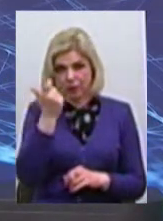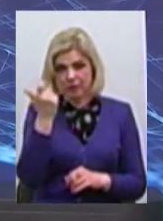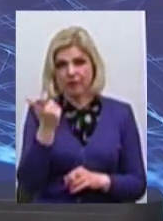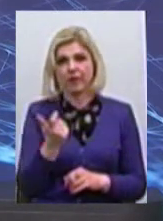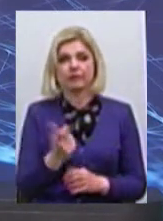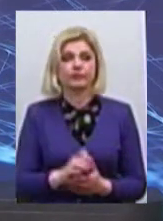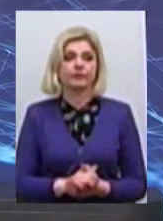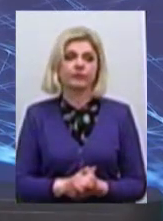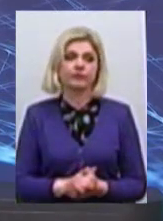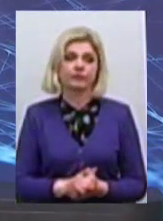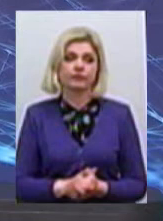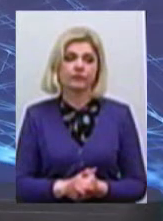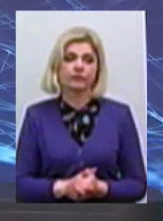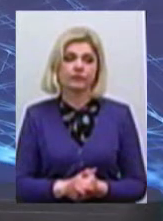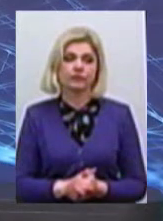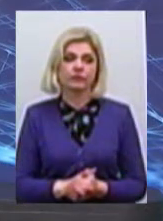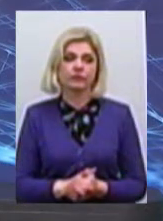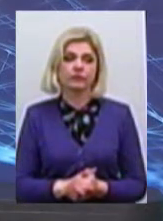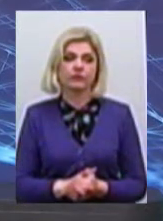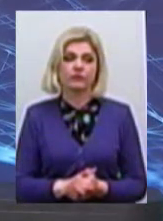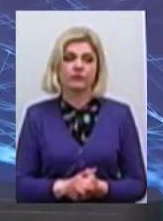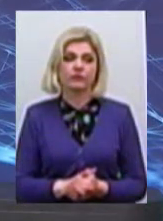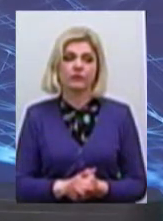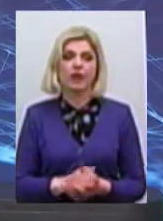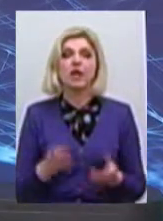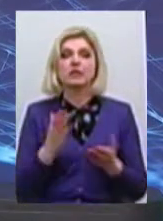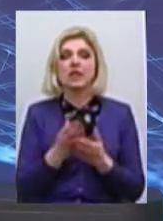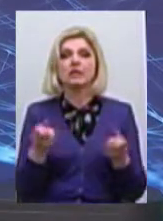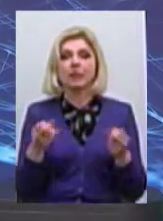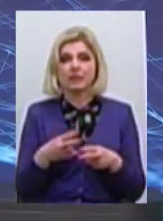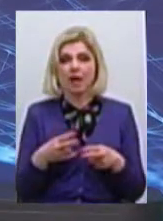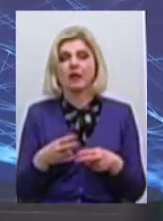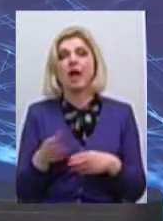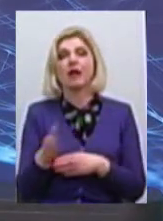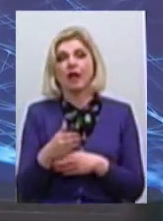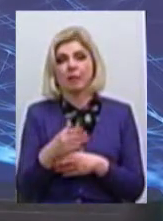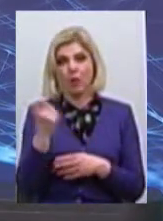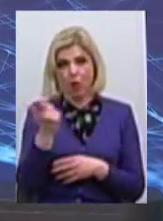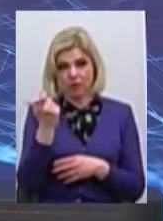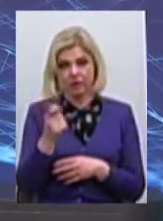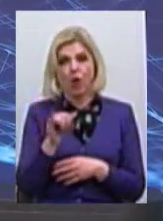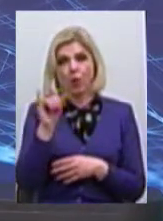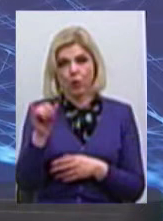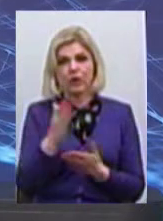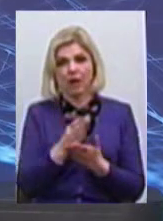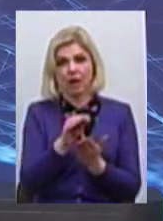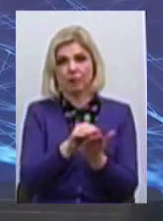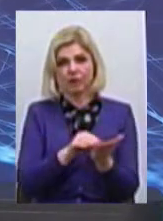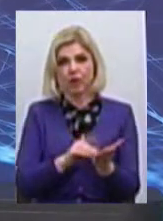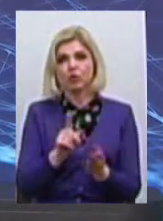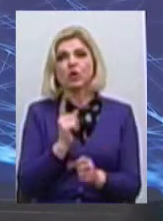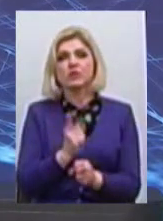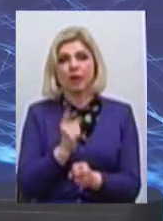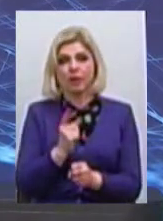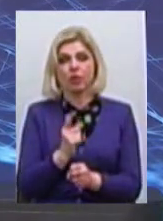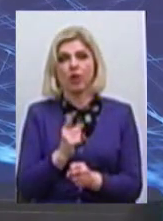СТРХ, СТРГ, спеціальних товарних рибних господарств, у них у режимі може бути прописано, що заборона, от